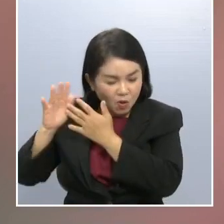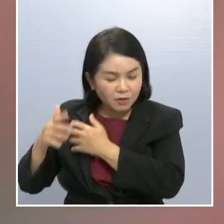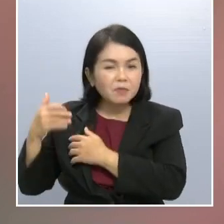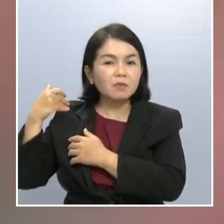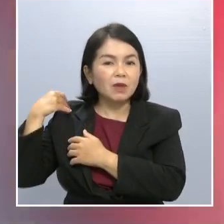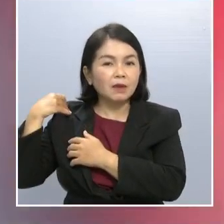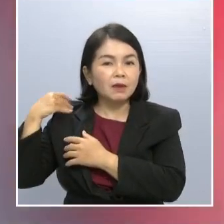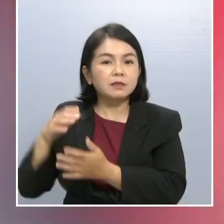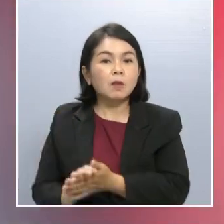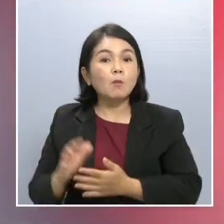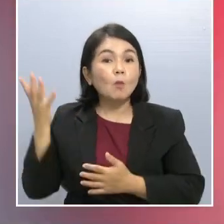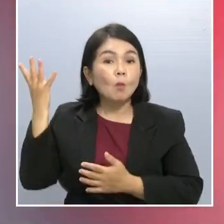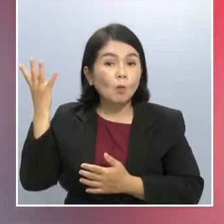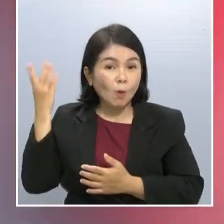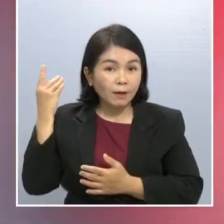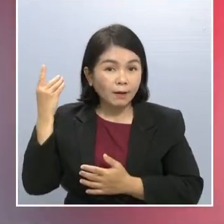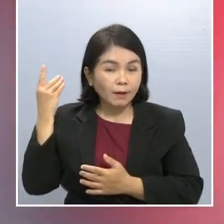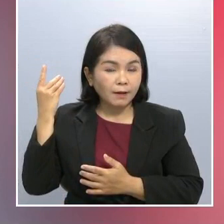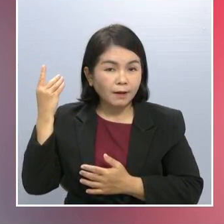ขณะที่เมื่อวานนี้